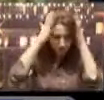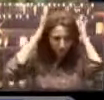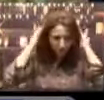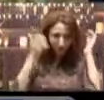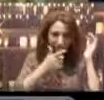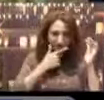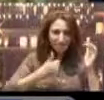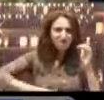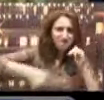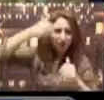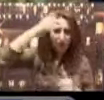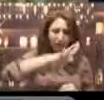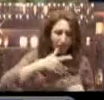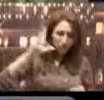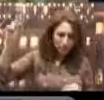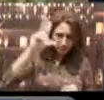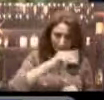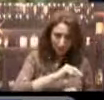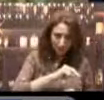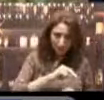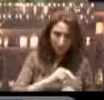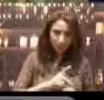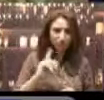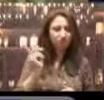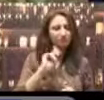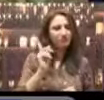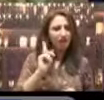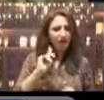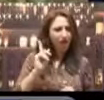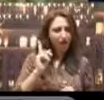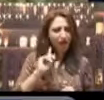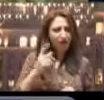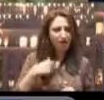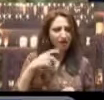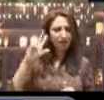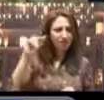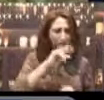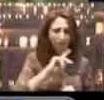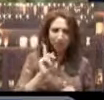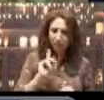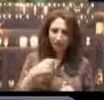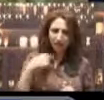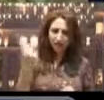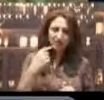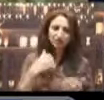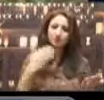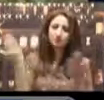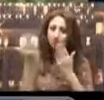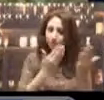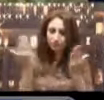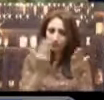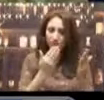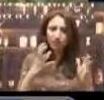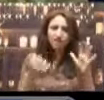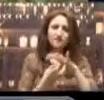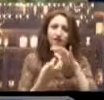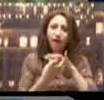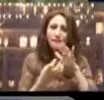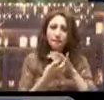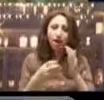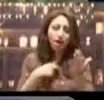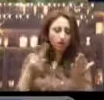لا ساعتها لا، اينشتاين يعني ده بهدل لي حياتي، بس يعني مش في الجامعه. في الجامعه انا درست كل حاجه بشكل